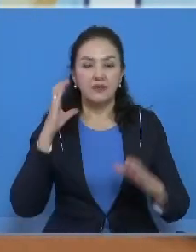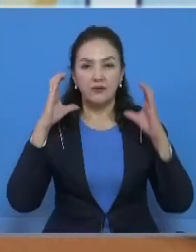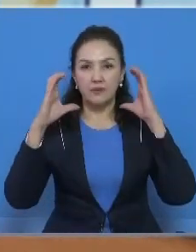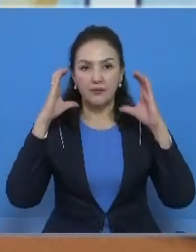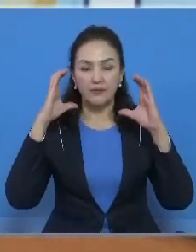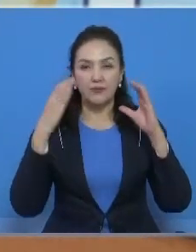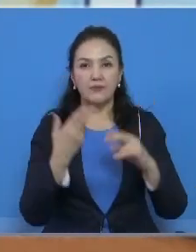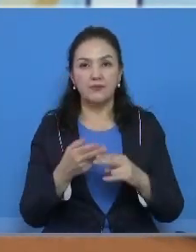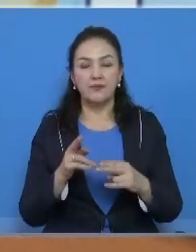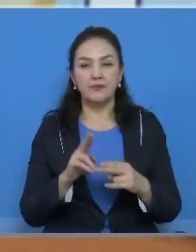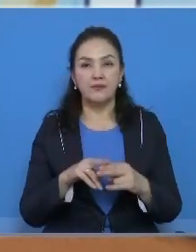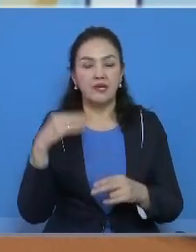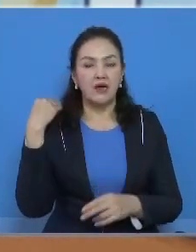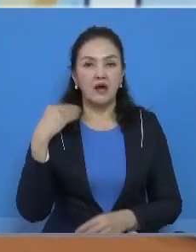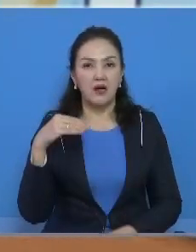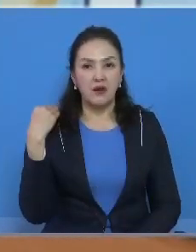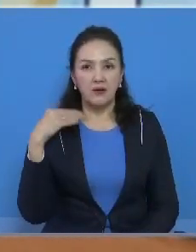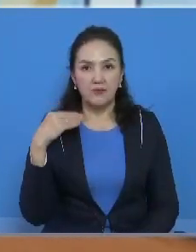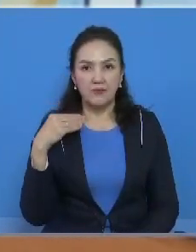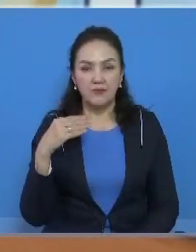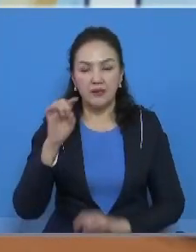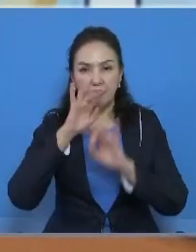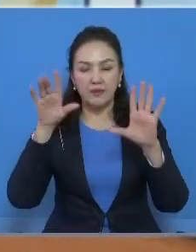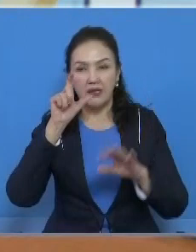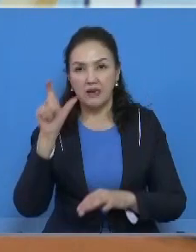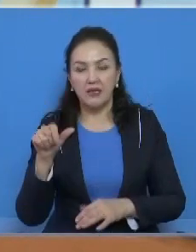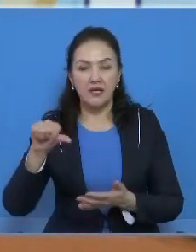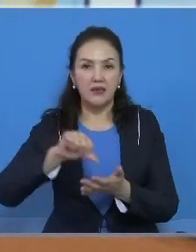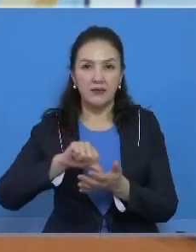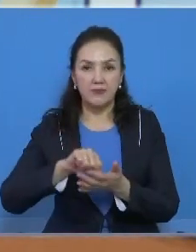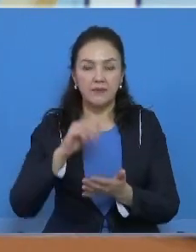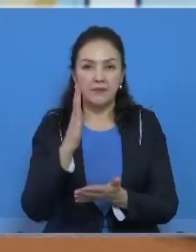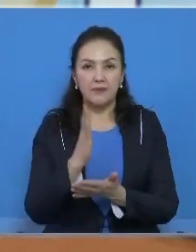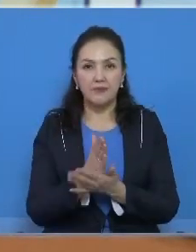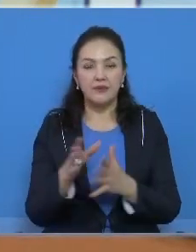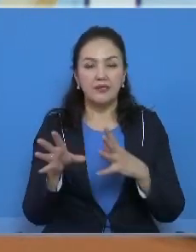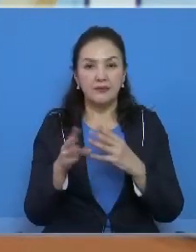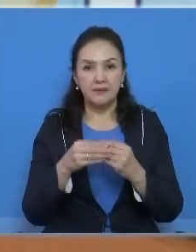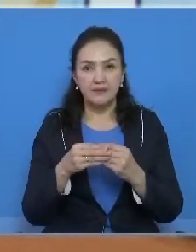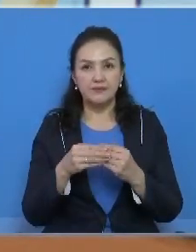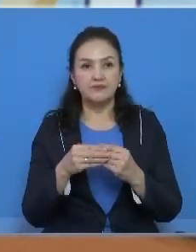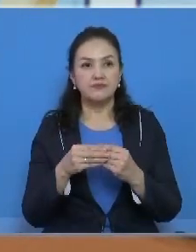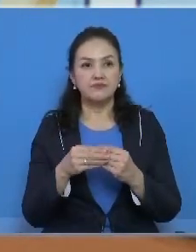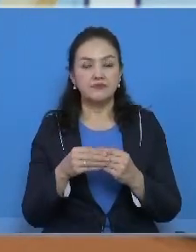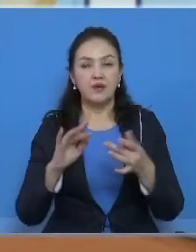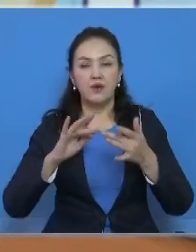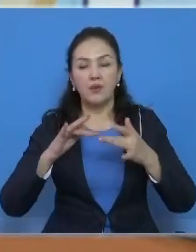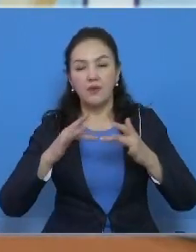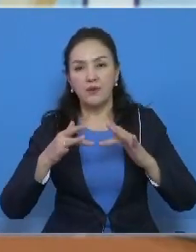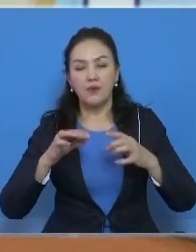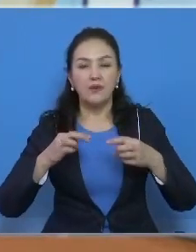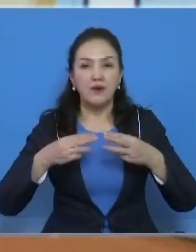университеттің, осы Ақтөбедегі белгілі адамдардың қатысуы бар. Сонымен қатар онлайн